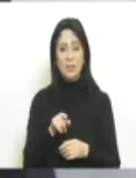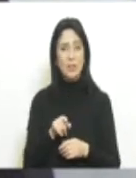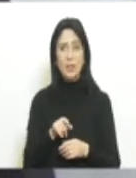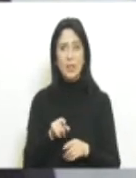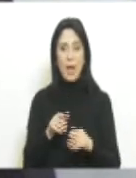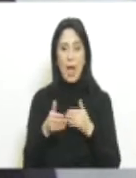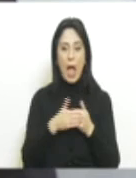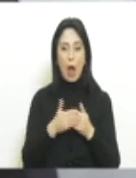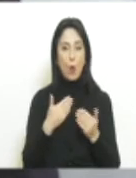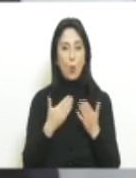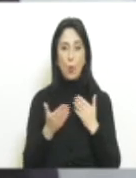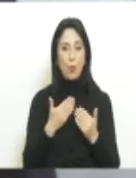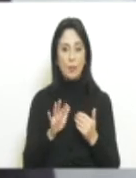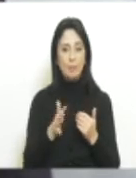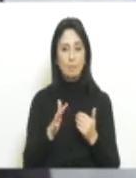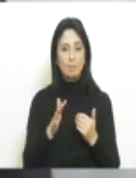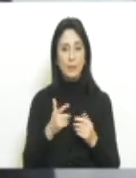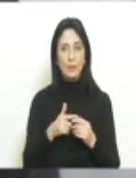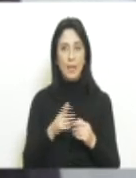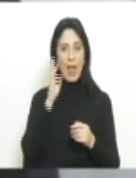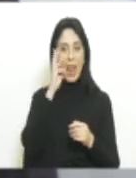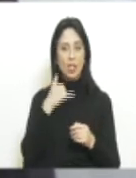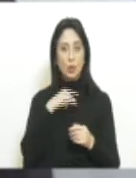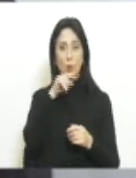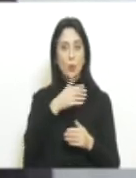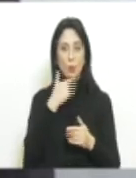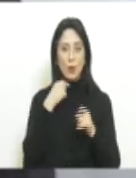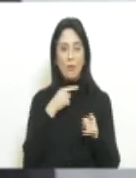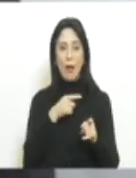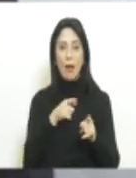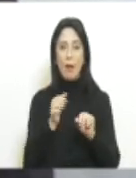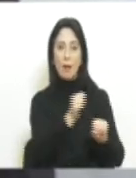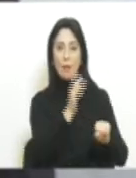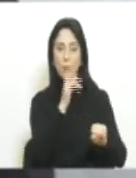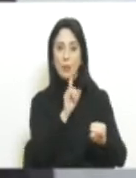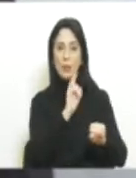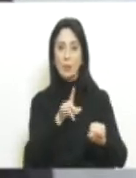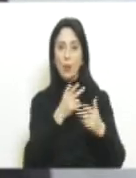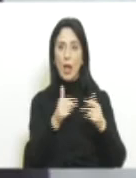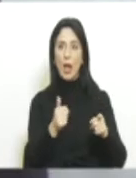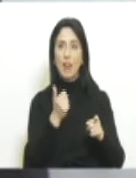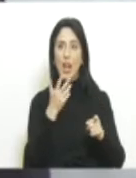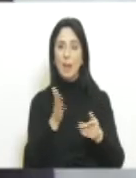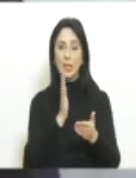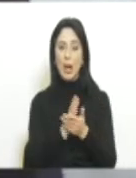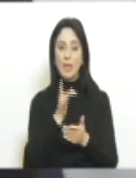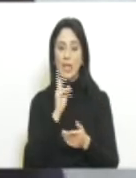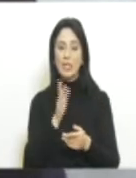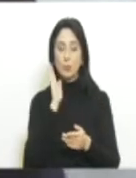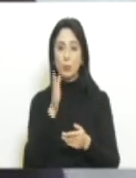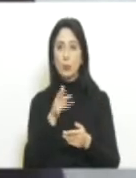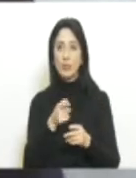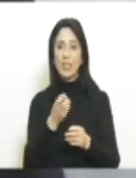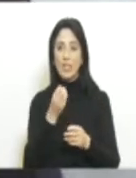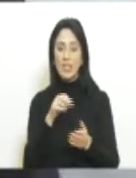ესეთი ახლო ურთიერთობა არ გვაქვს და არც საელჩოები არ გვაქვს იმ ქვეყნებში გახსნილი. ამიტომ რამდენად არის ამის რისკები, რამდენად